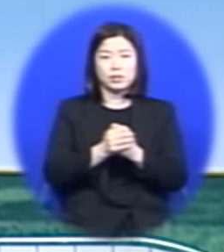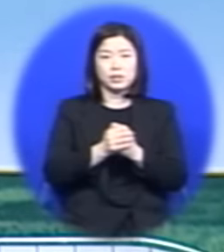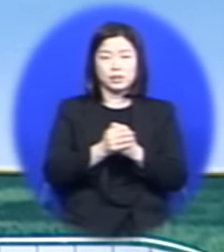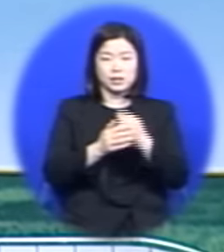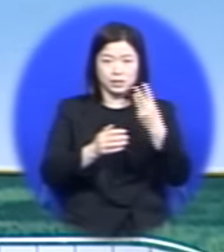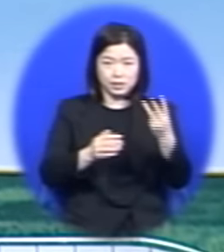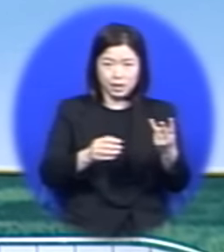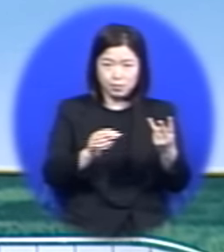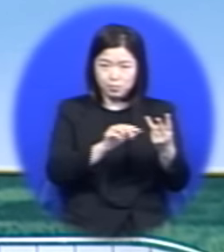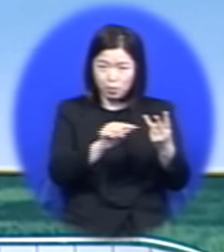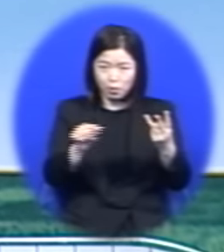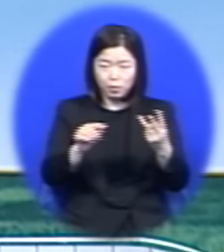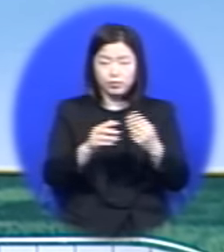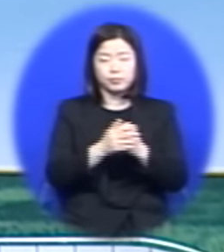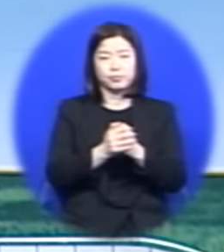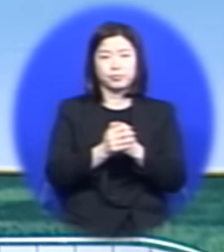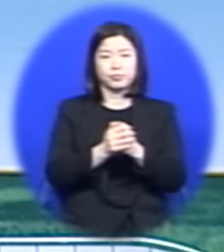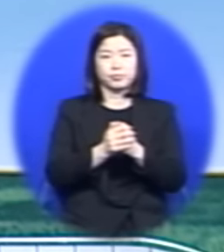3,